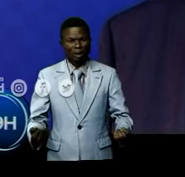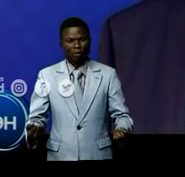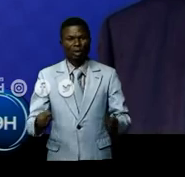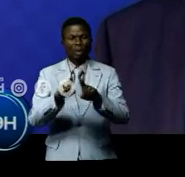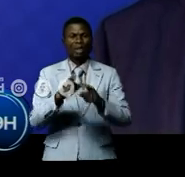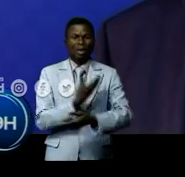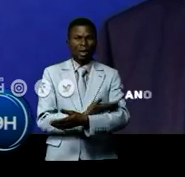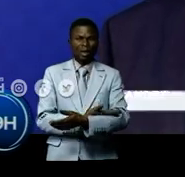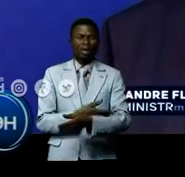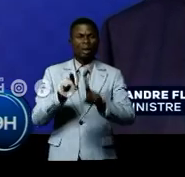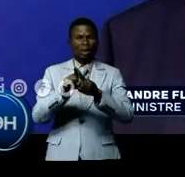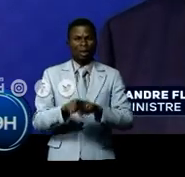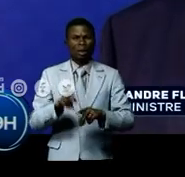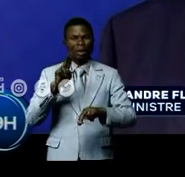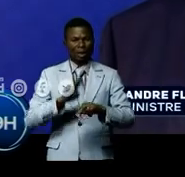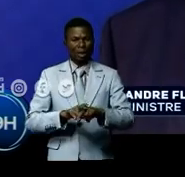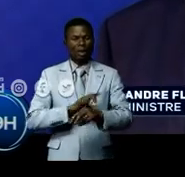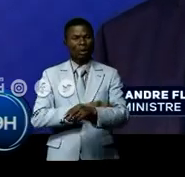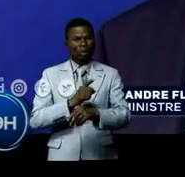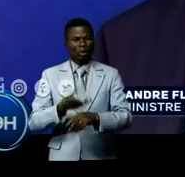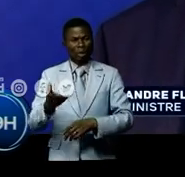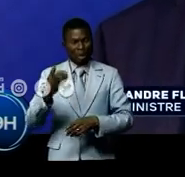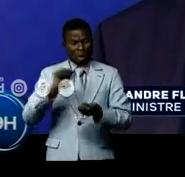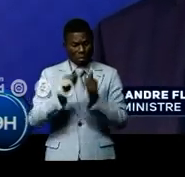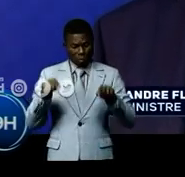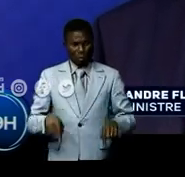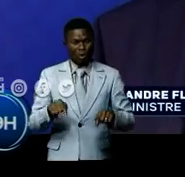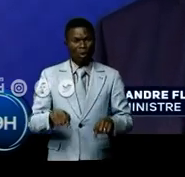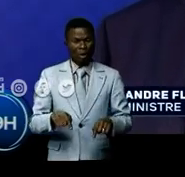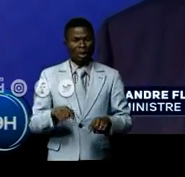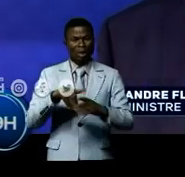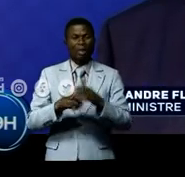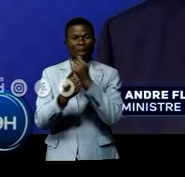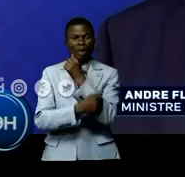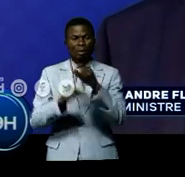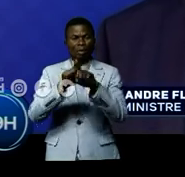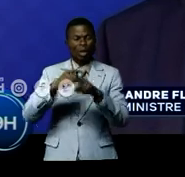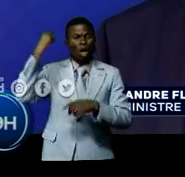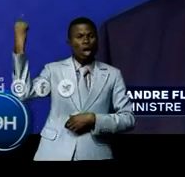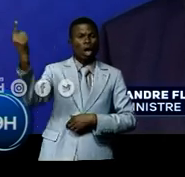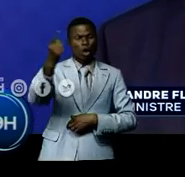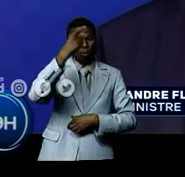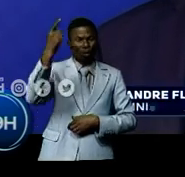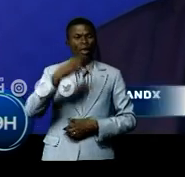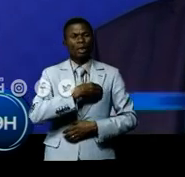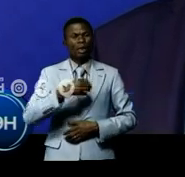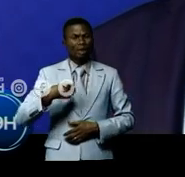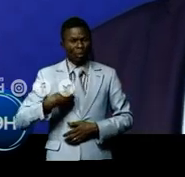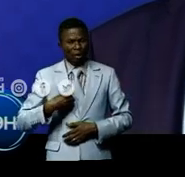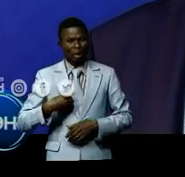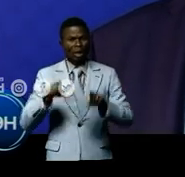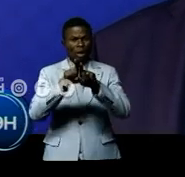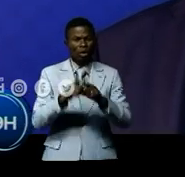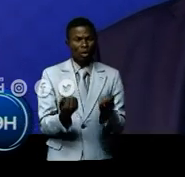des enfants, et dans les contextes actuels, que ce soit au niveau national ou international, les femmes et les